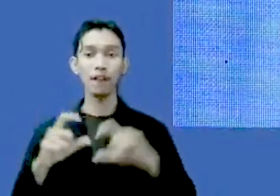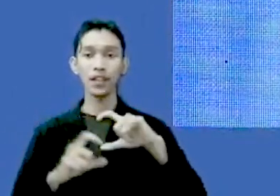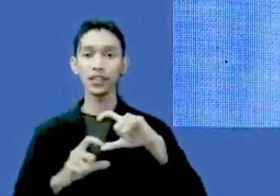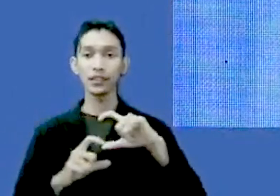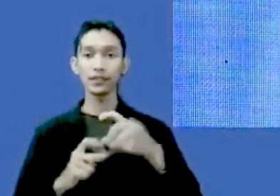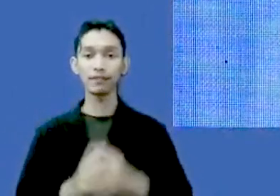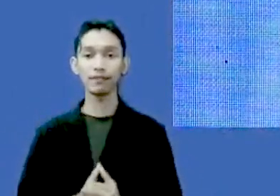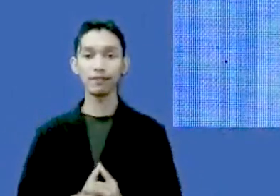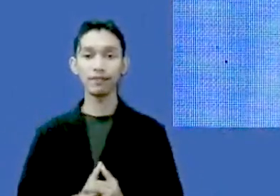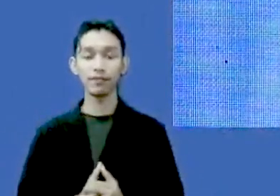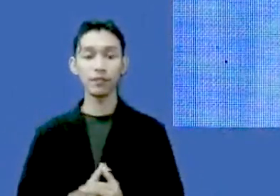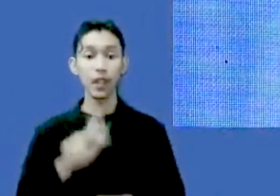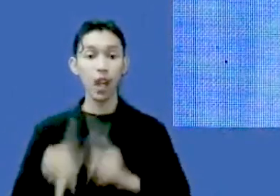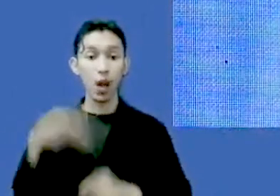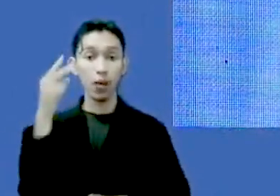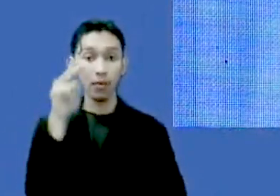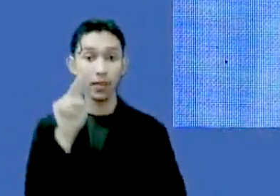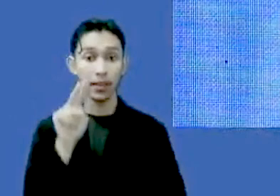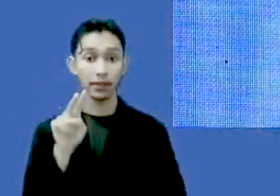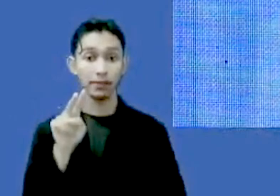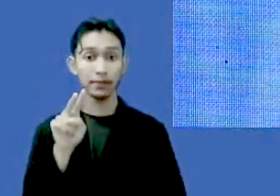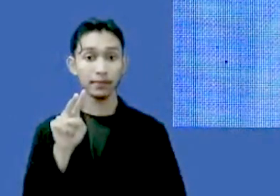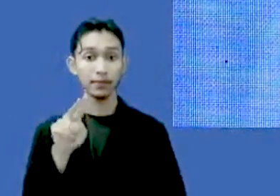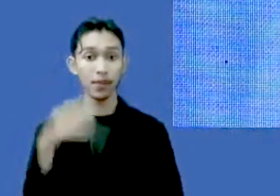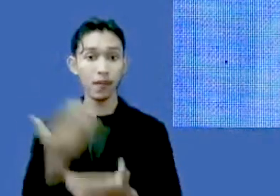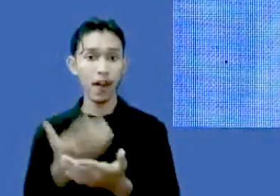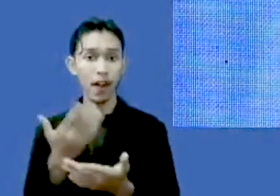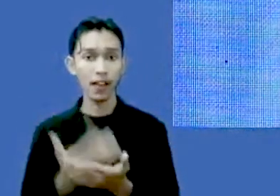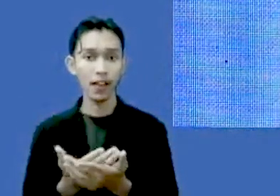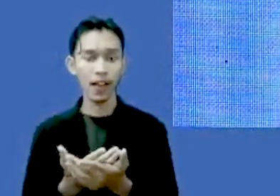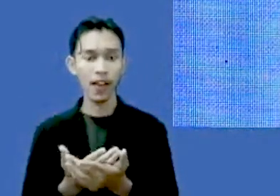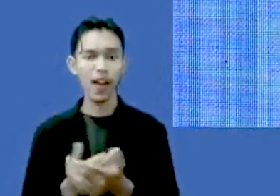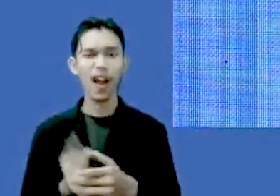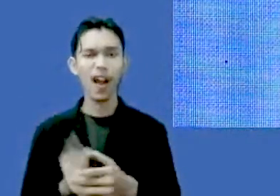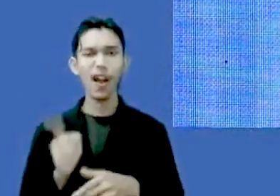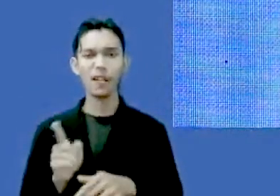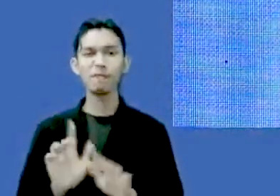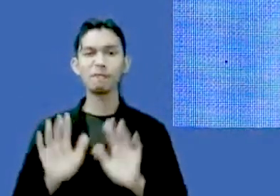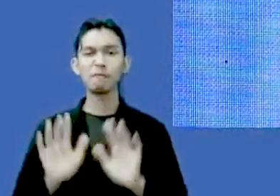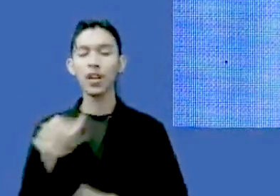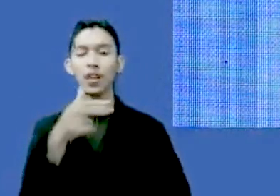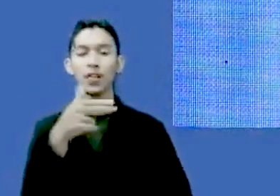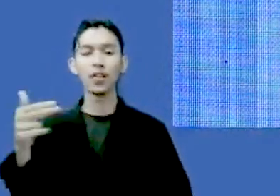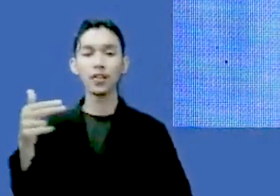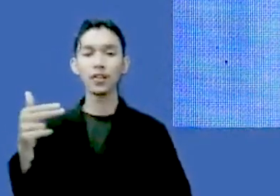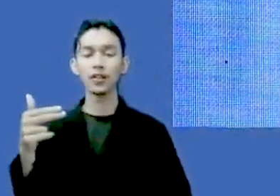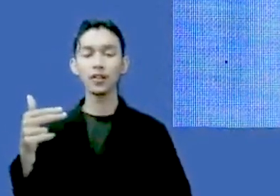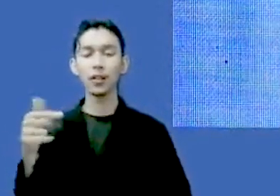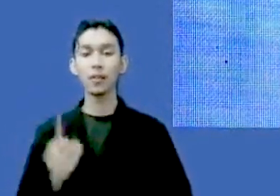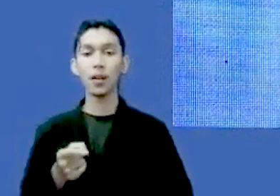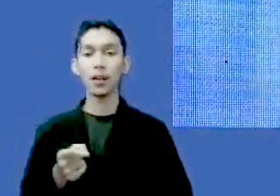Hai kalau kita melihat Hai fakta bahwa banyak orang Indonesia sudah mulai menggunakan